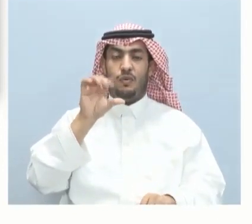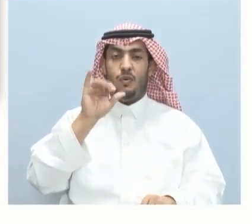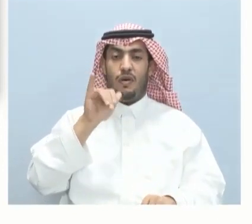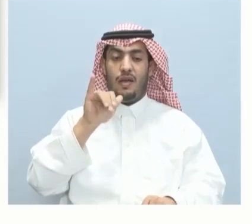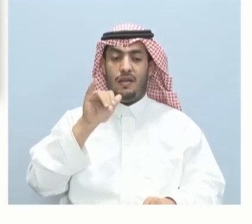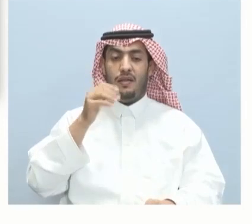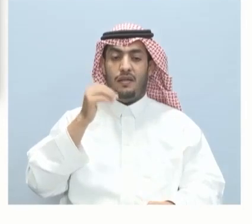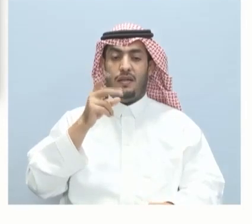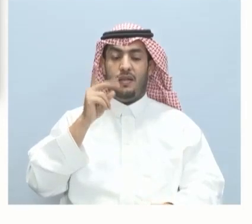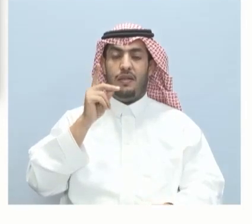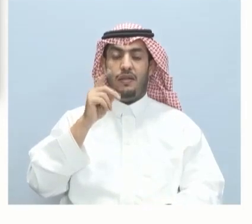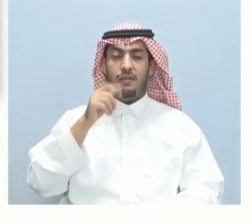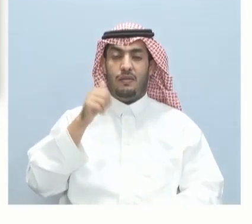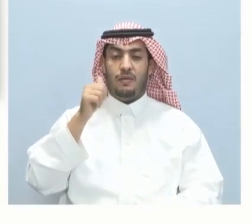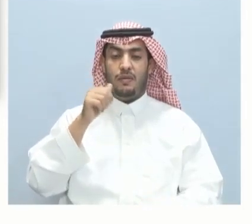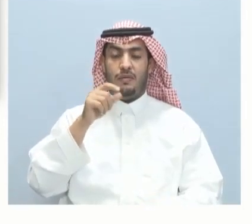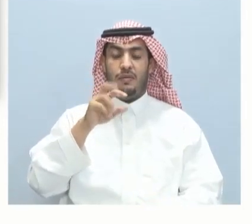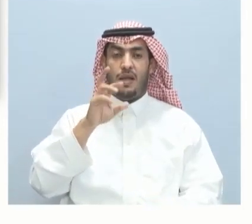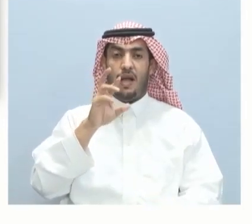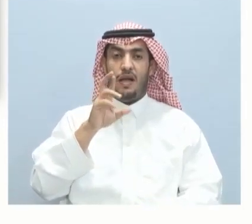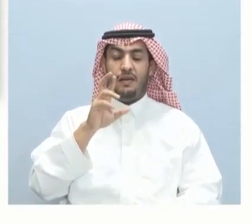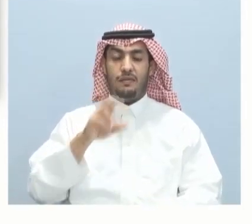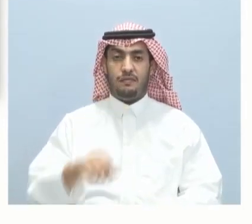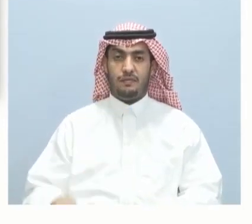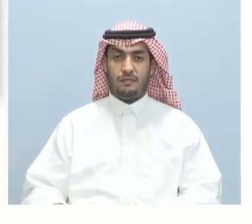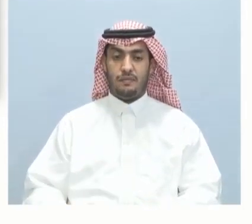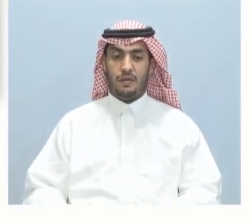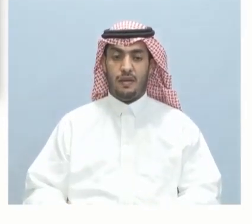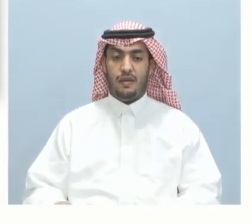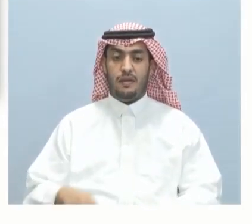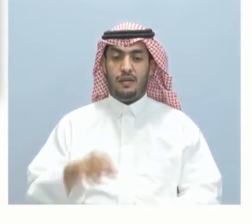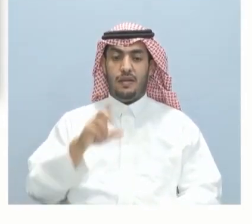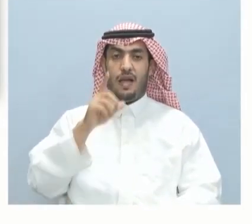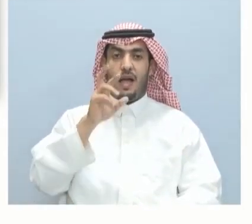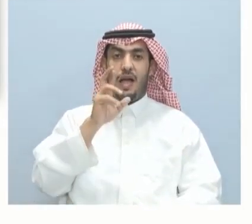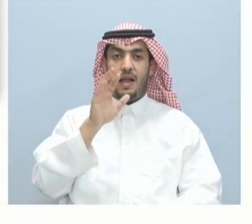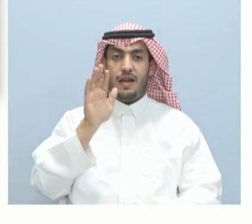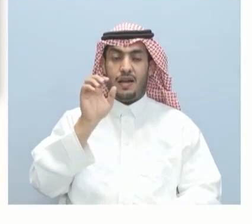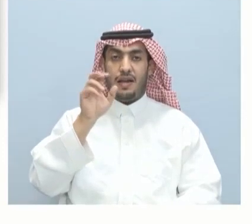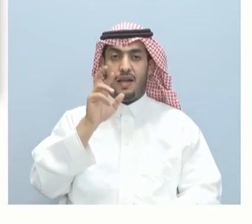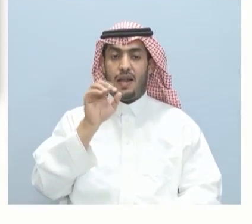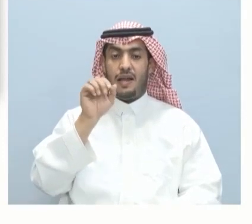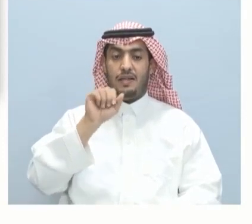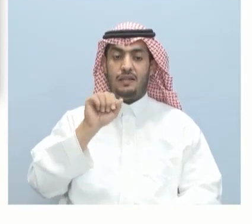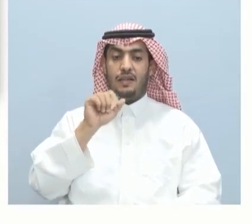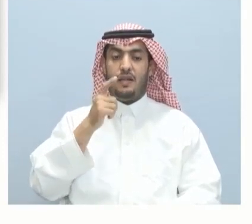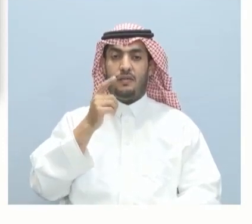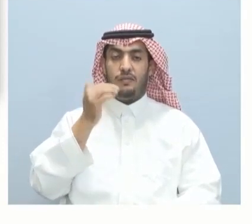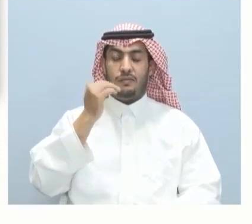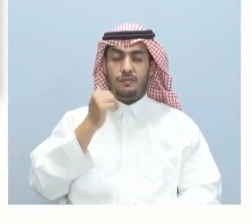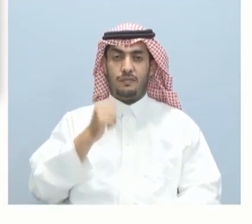ثانيا ان اوجد وحده من الارت اما ار اس او ار ال كيف